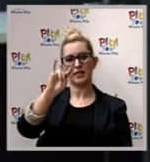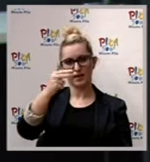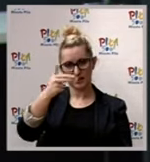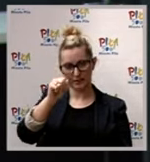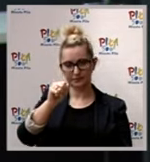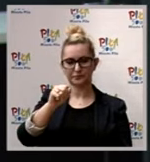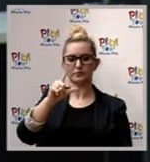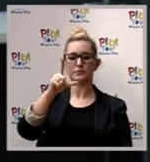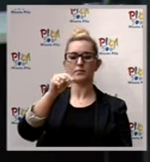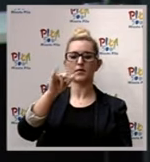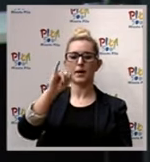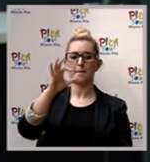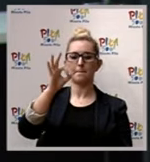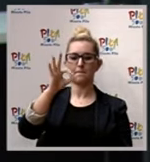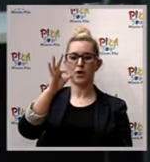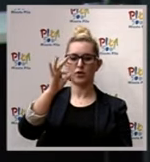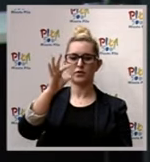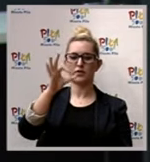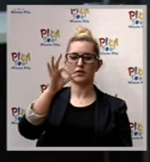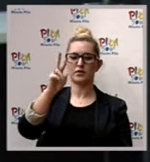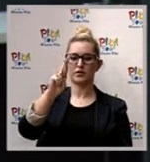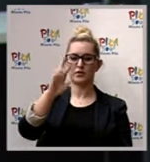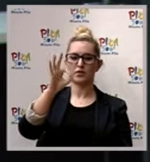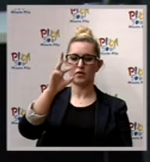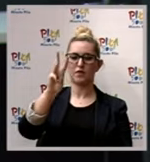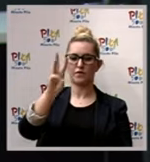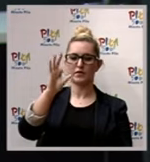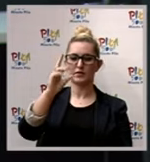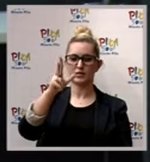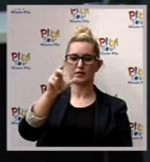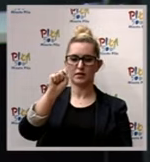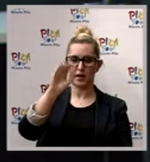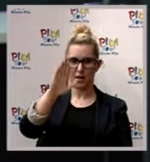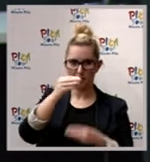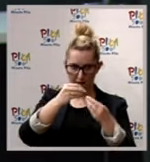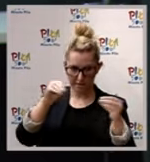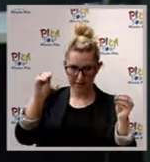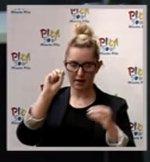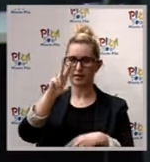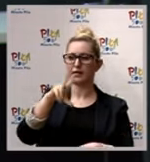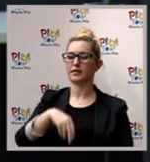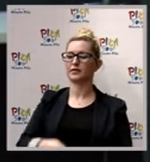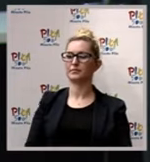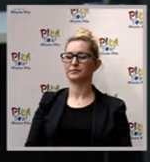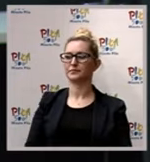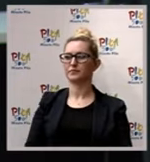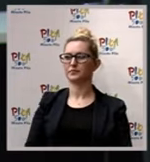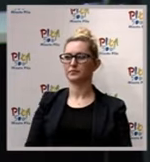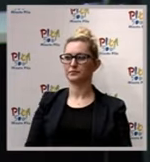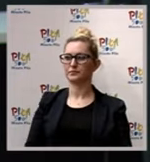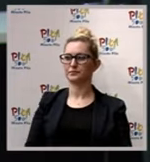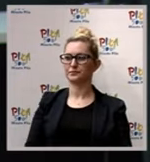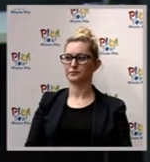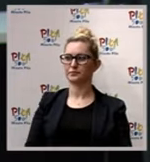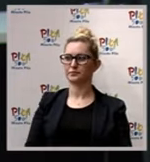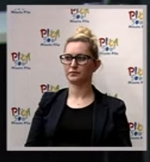skrutacyjna stwierdza, że kandydatka Krystyna Piotrowska uzyskała więcej głosów za wyborem niż przeciw wyborowi i została